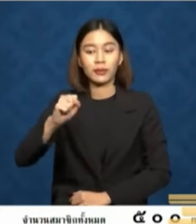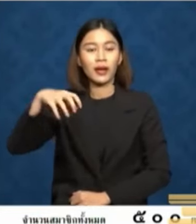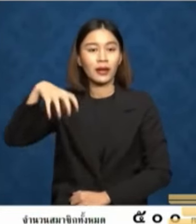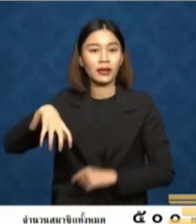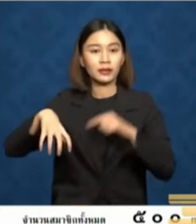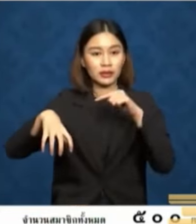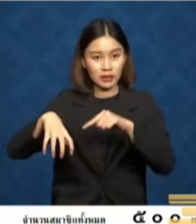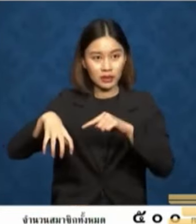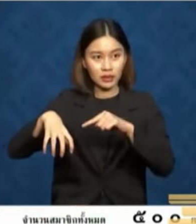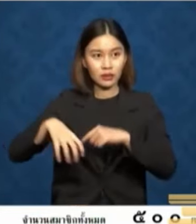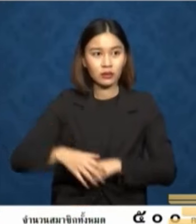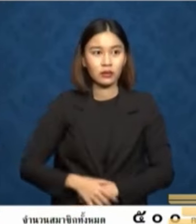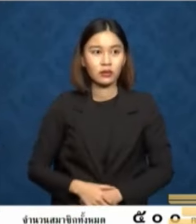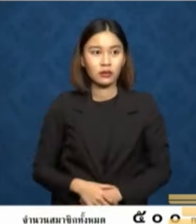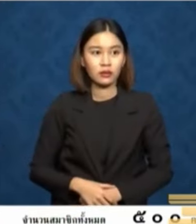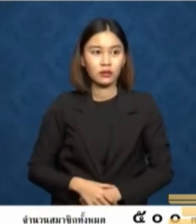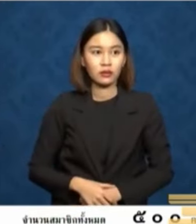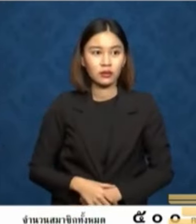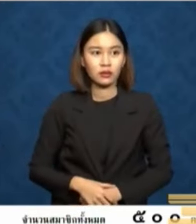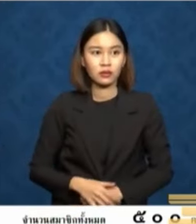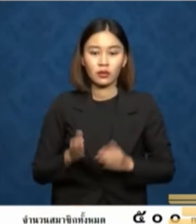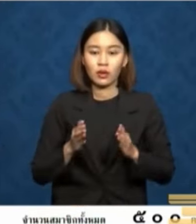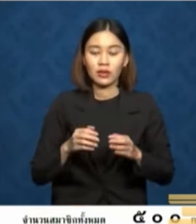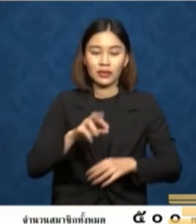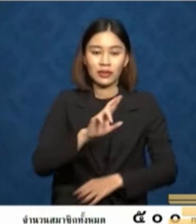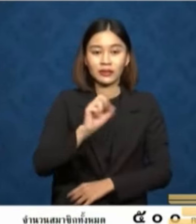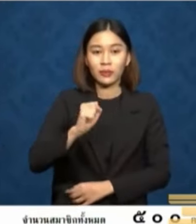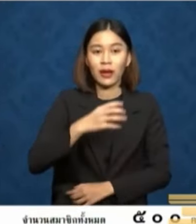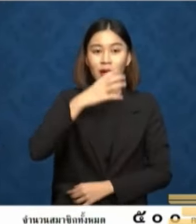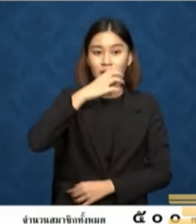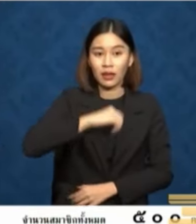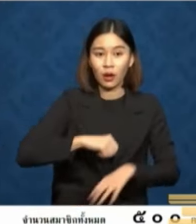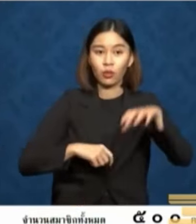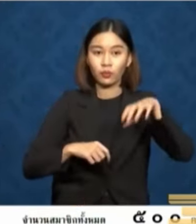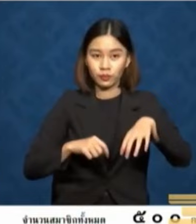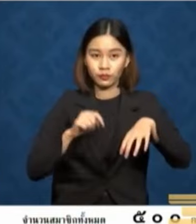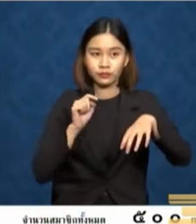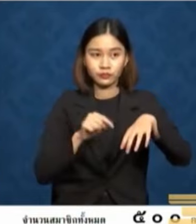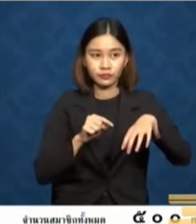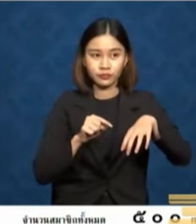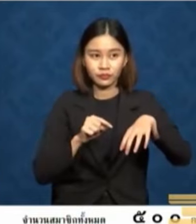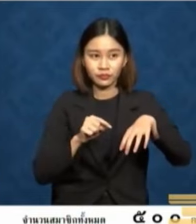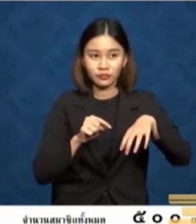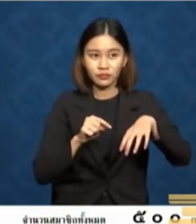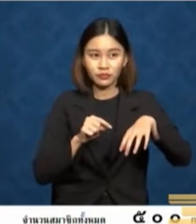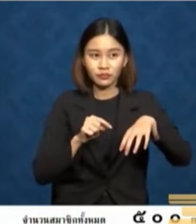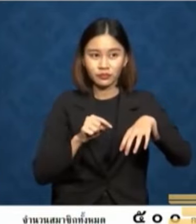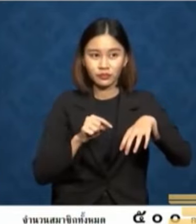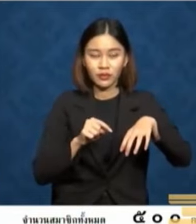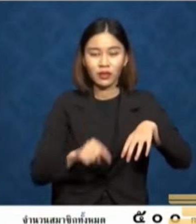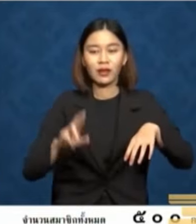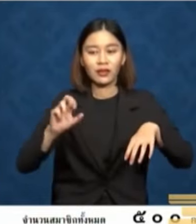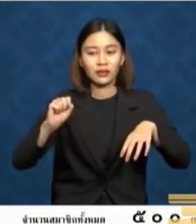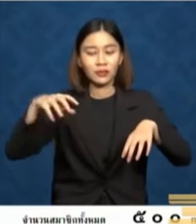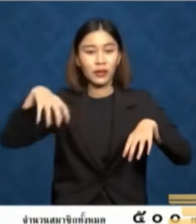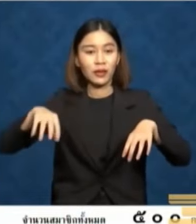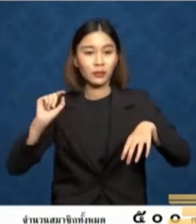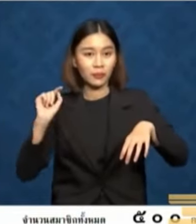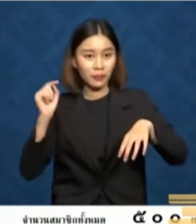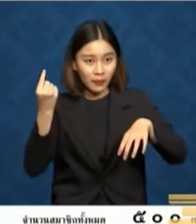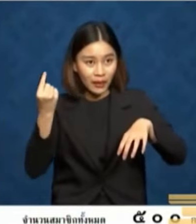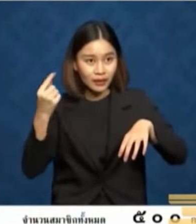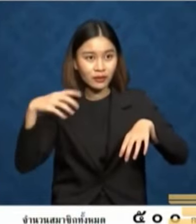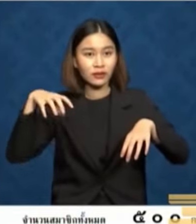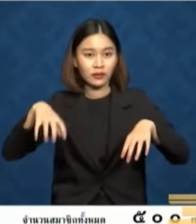นี้อู่ทองในสภาเก่าเราสภาใหม่เรา